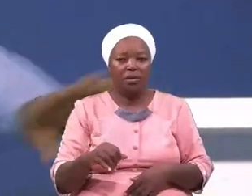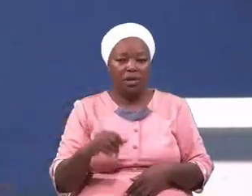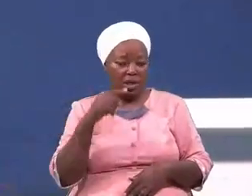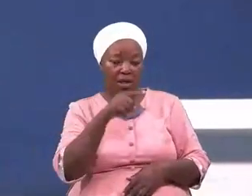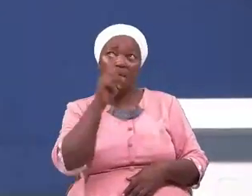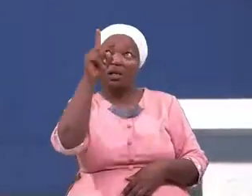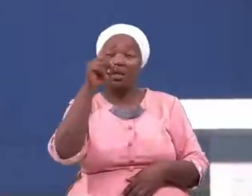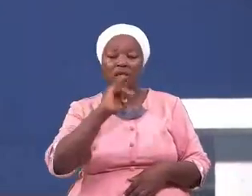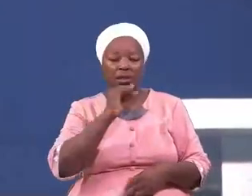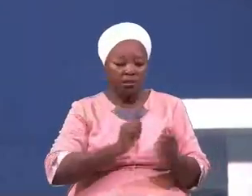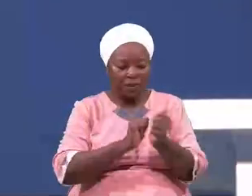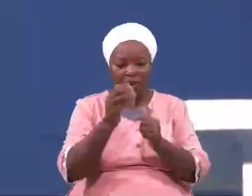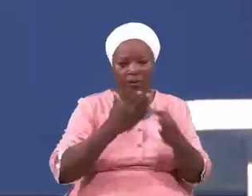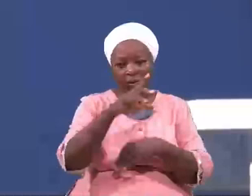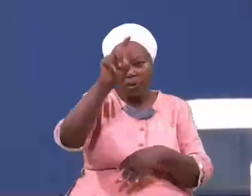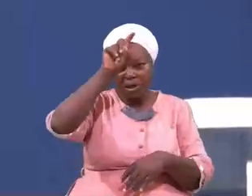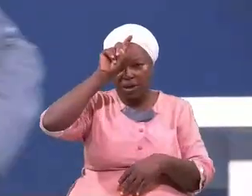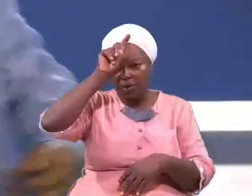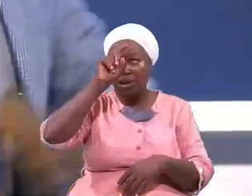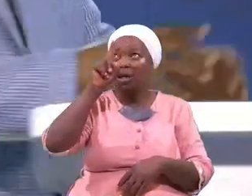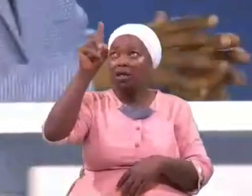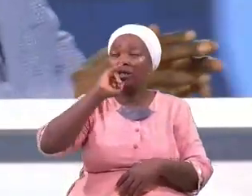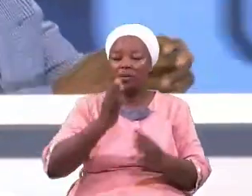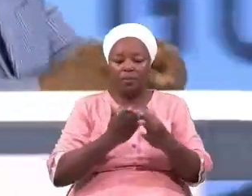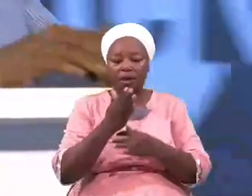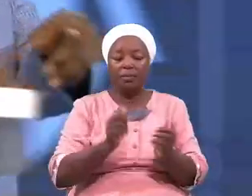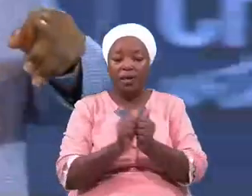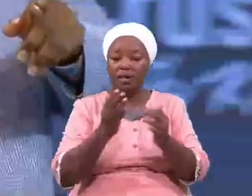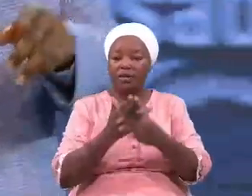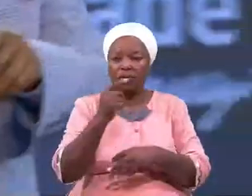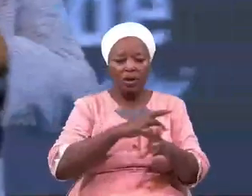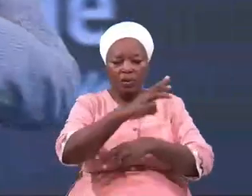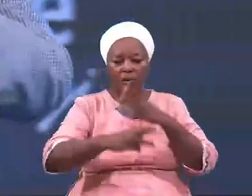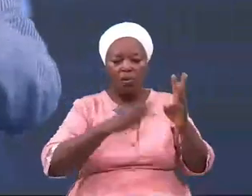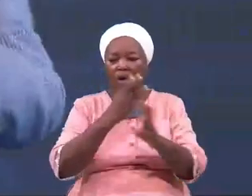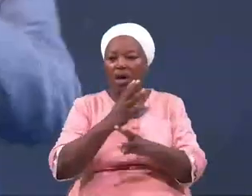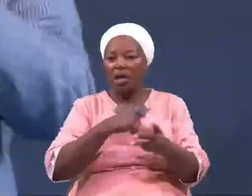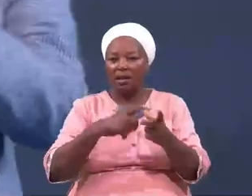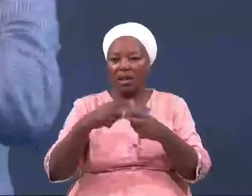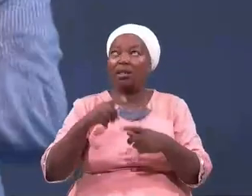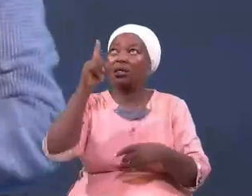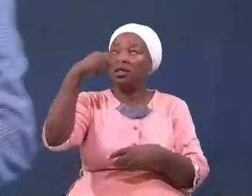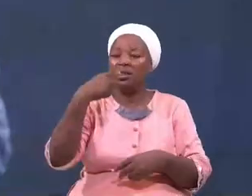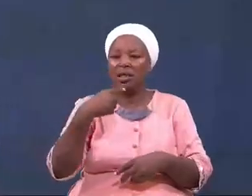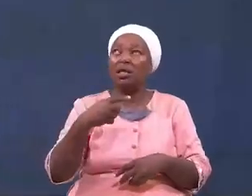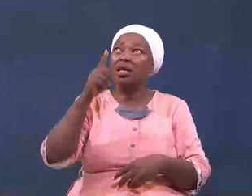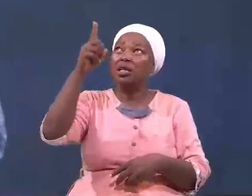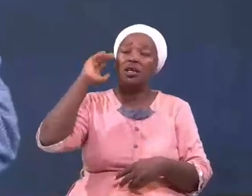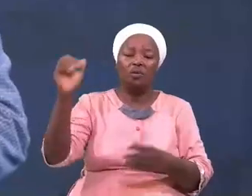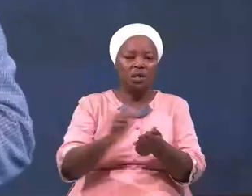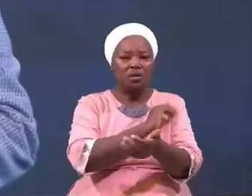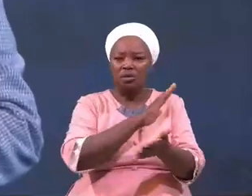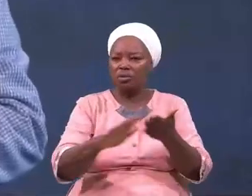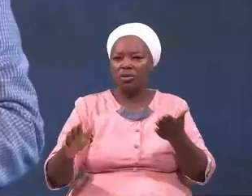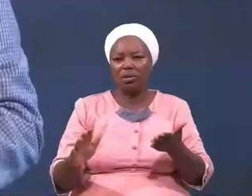Il va parcourir l'Égypte. Il va passer par le monde. Il dit qu'il va